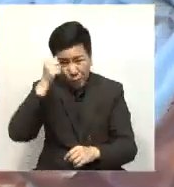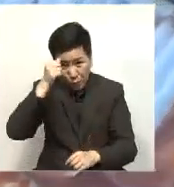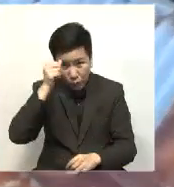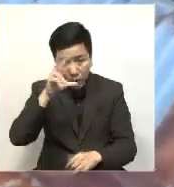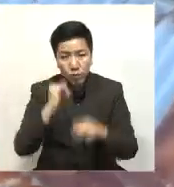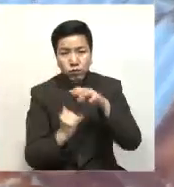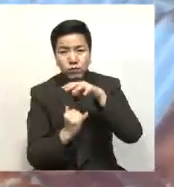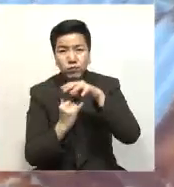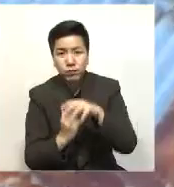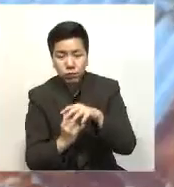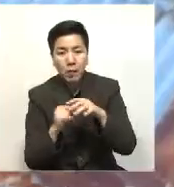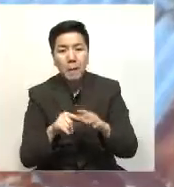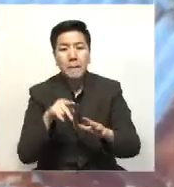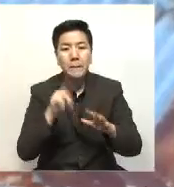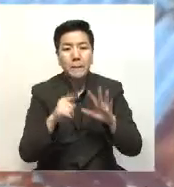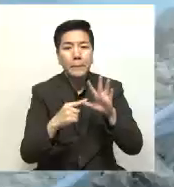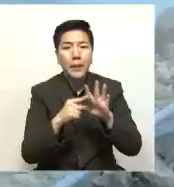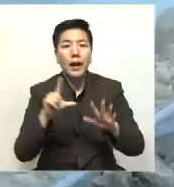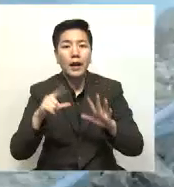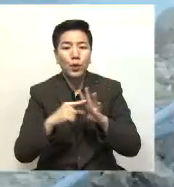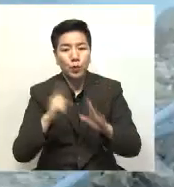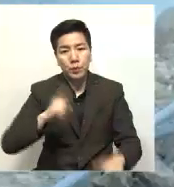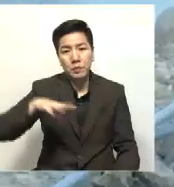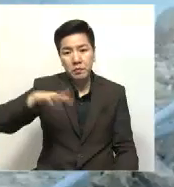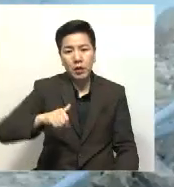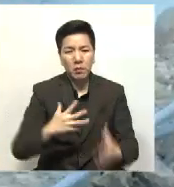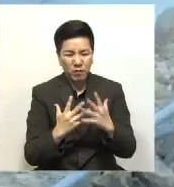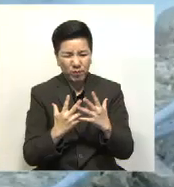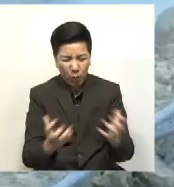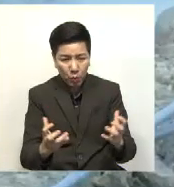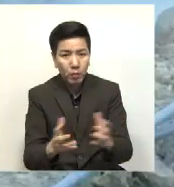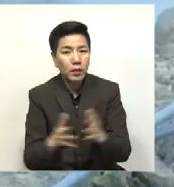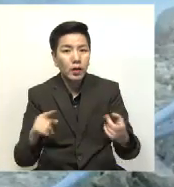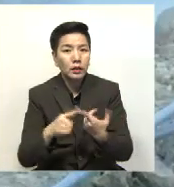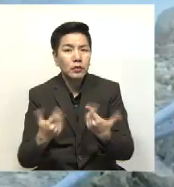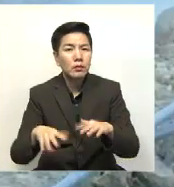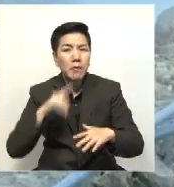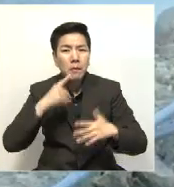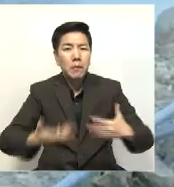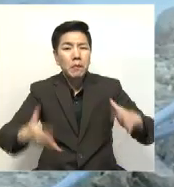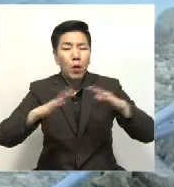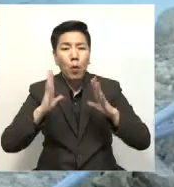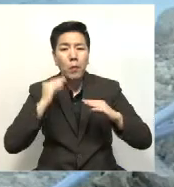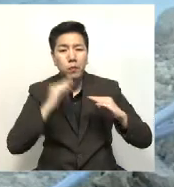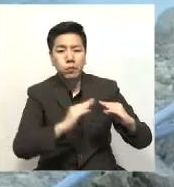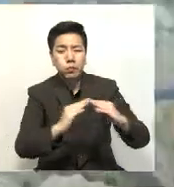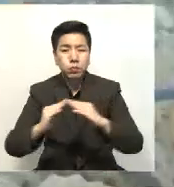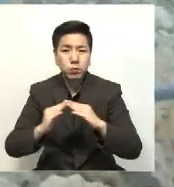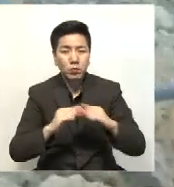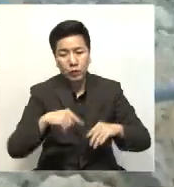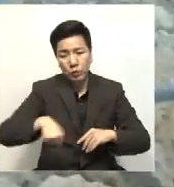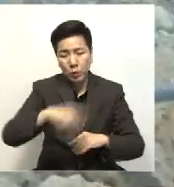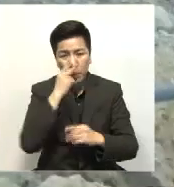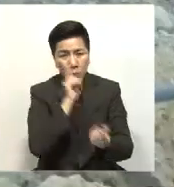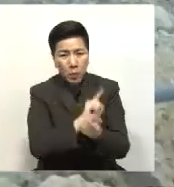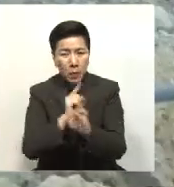วันเมืองปาลูถือว่าเป็นเมืองหนึ่งนะคะที่ได้รับความเสียหายอย่างหนักโดยที่ชุมชนอาศัยบารารัว